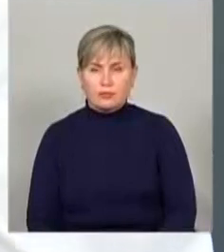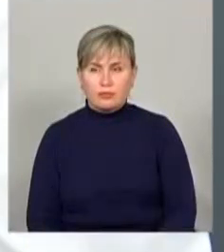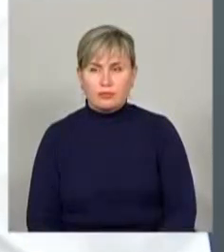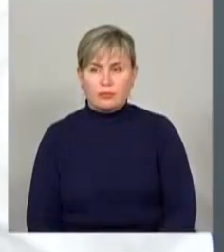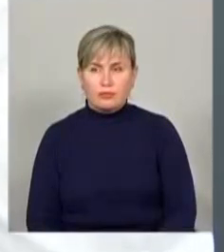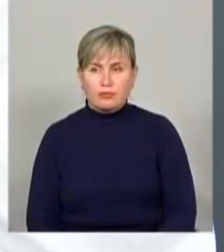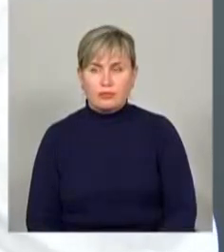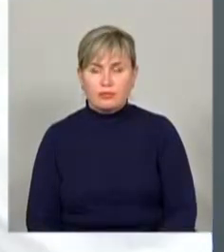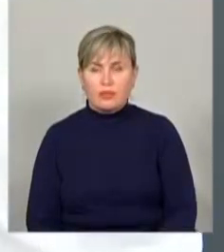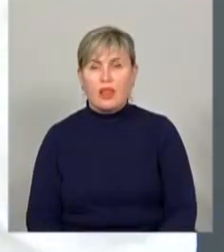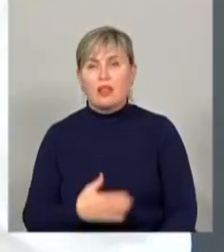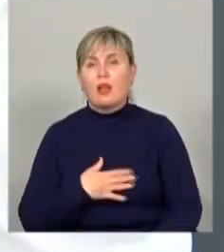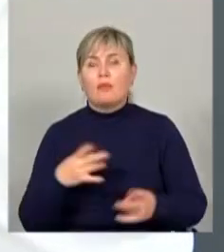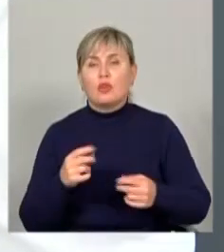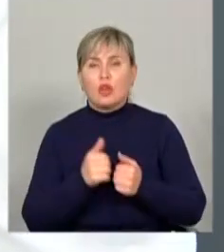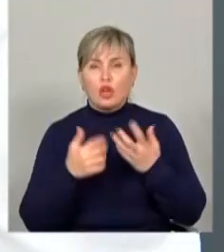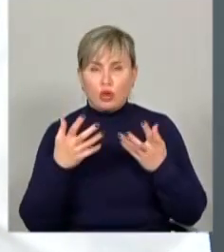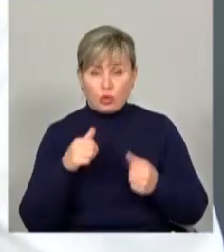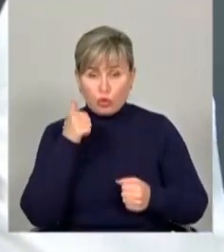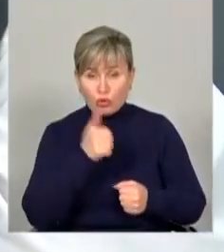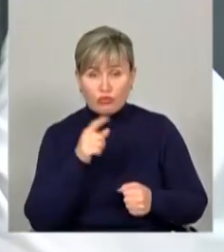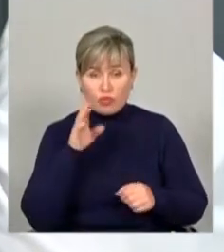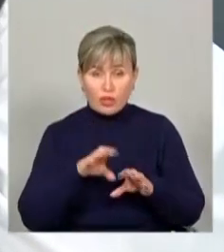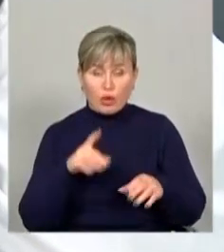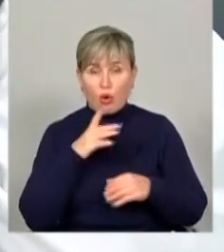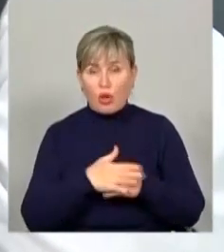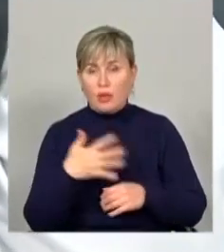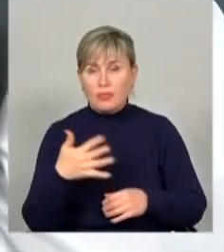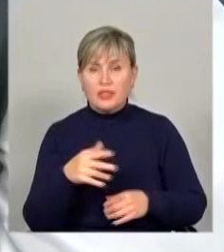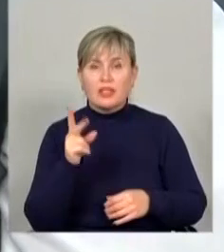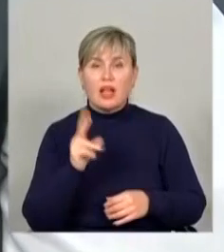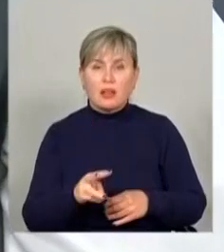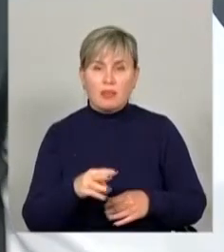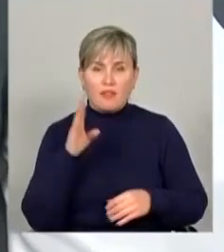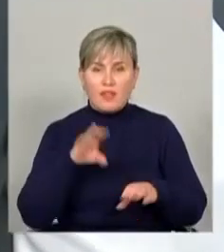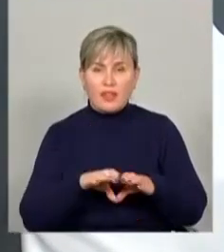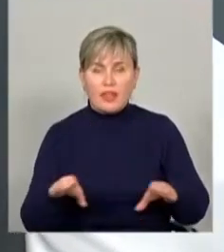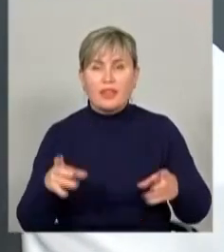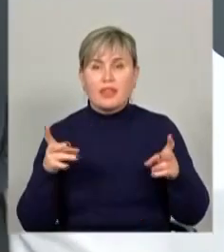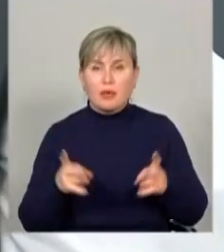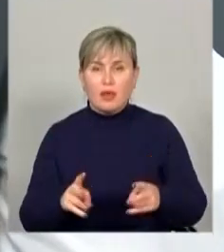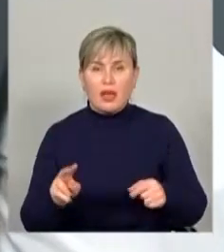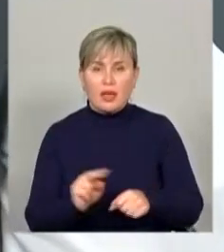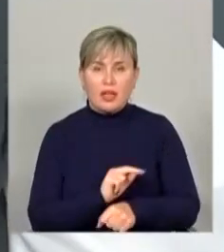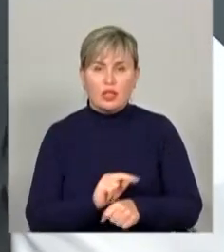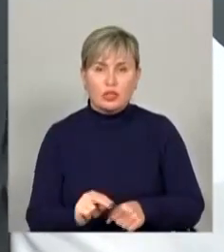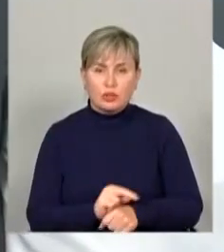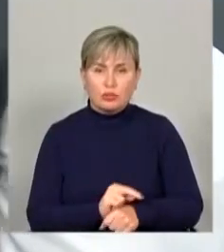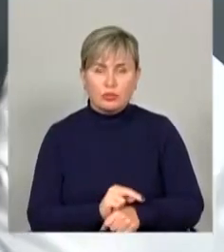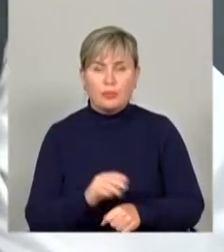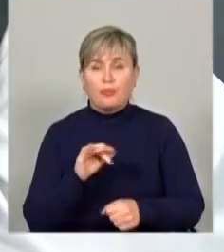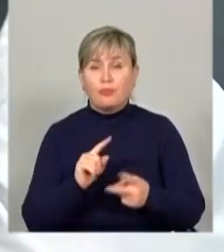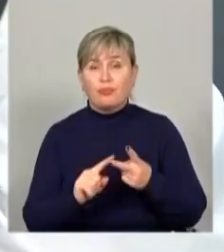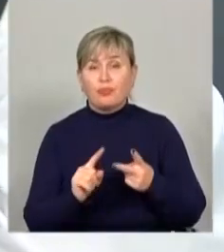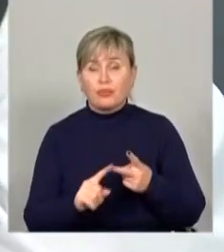Нам нужно ежегодно, чтобы по водопроводу, это около 50 километров по водопроводу, необходимо реконструировать. И